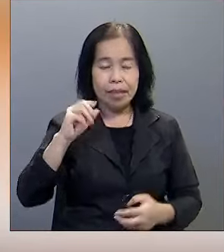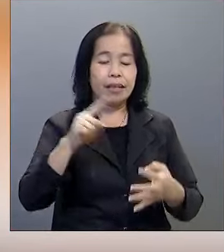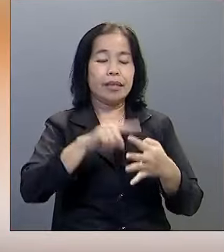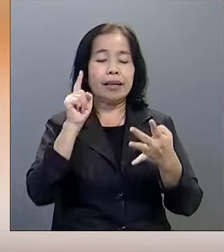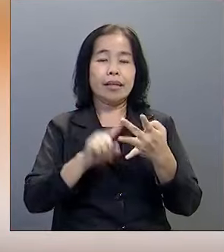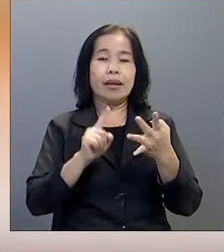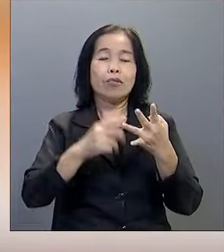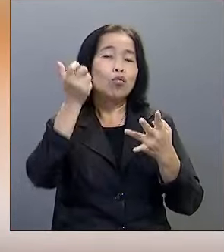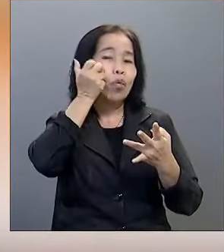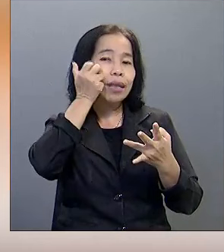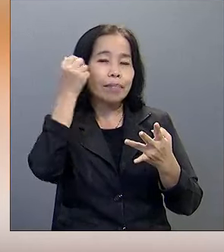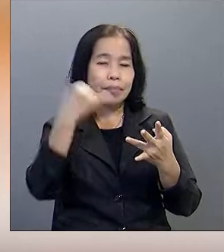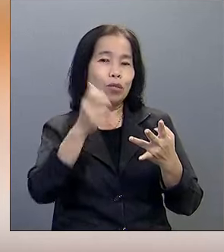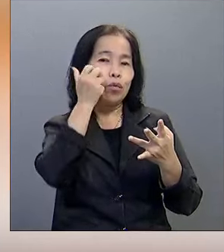ับลด